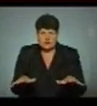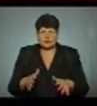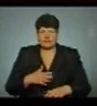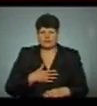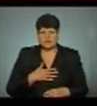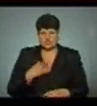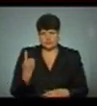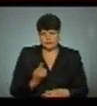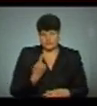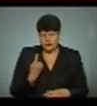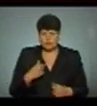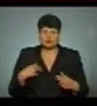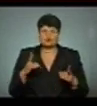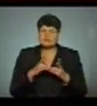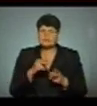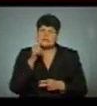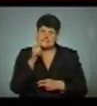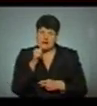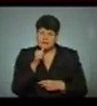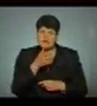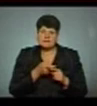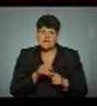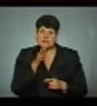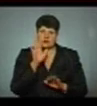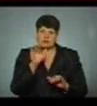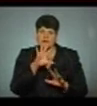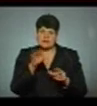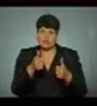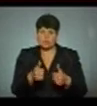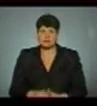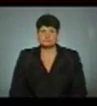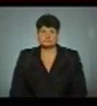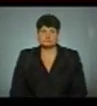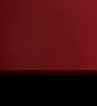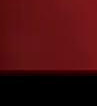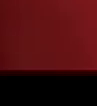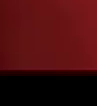і до нашої області. Тож, зустрінемося завтра у цій же порі. До побачення і на все добре. Бачення.